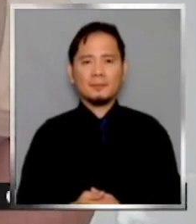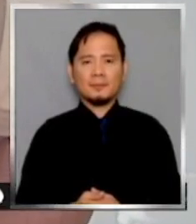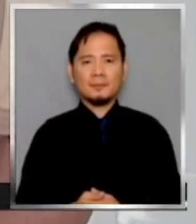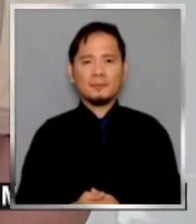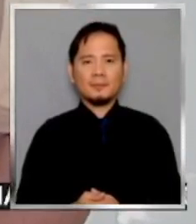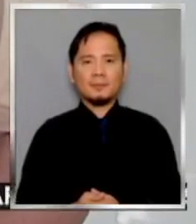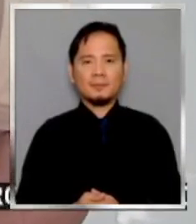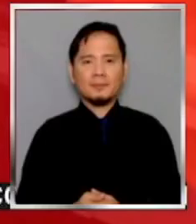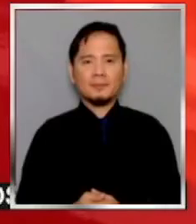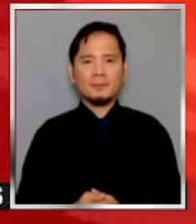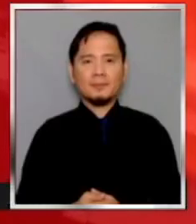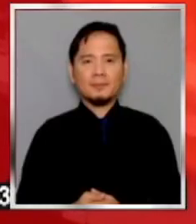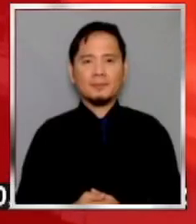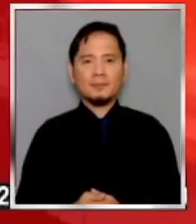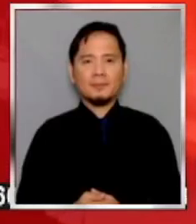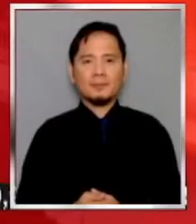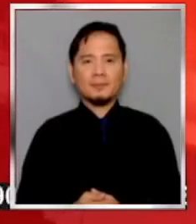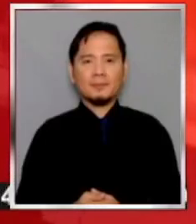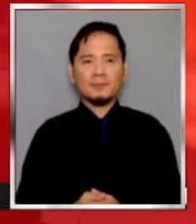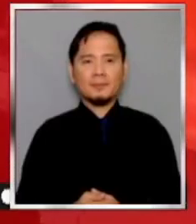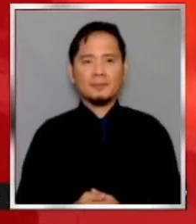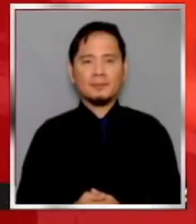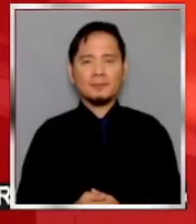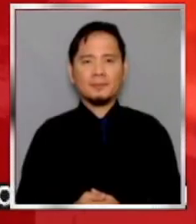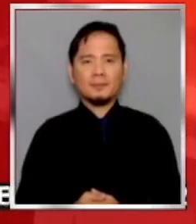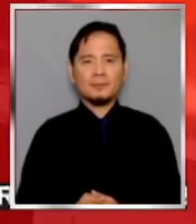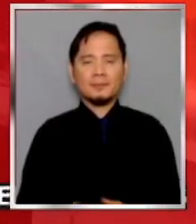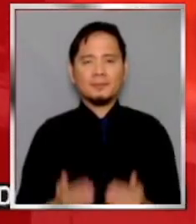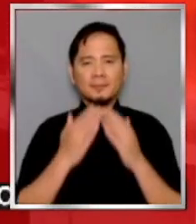totoo. Maraming salamat, Oscar Oida.